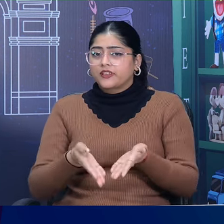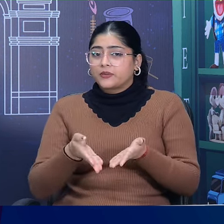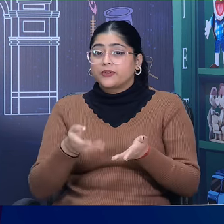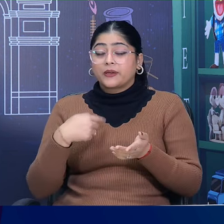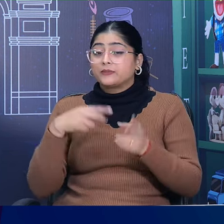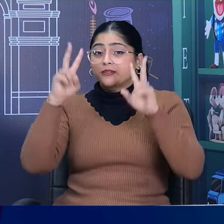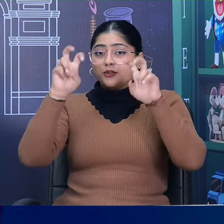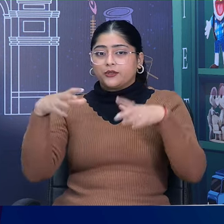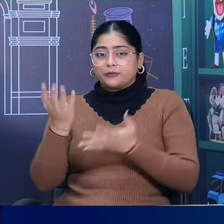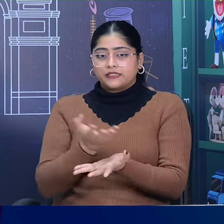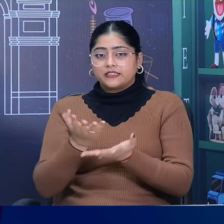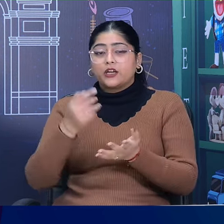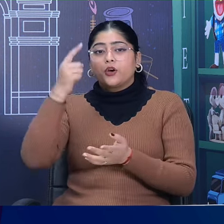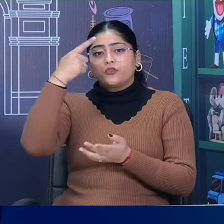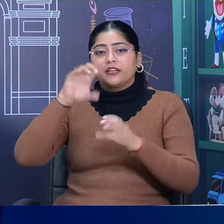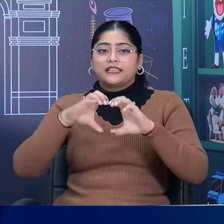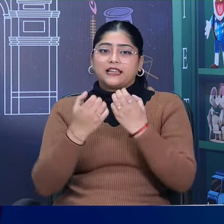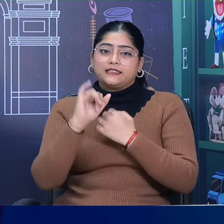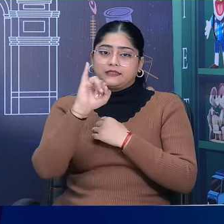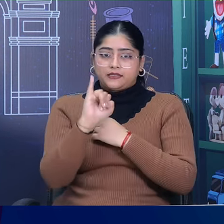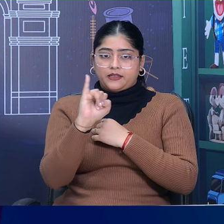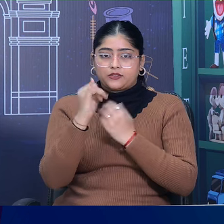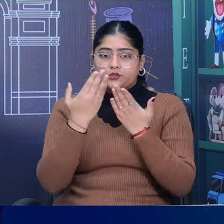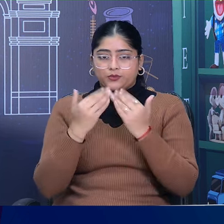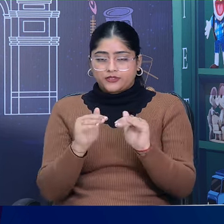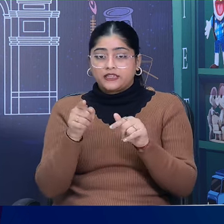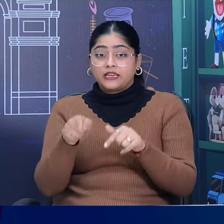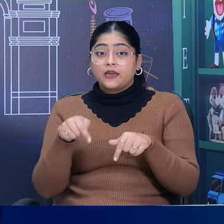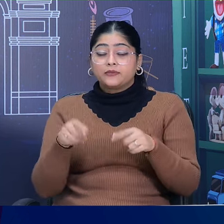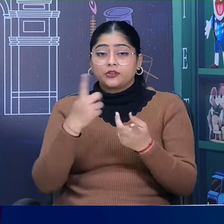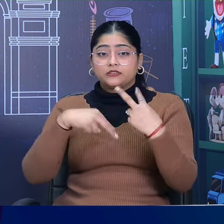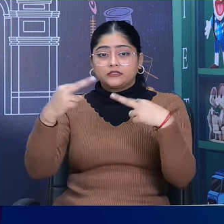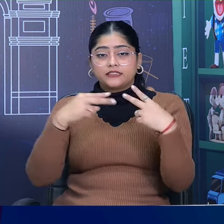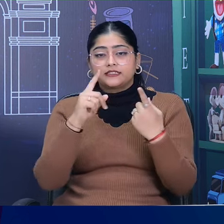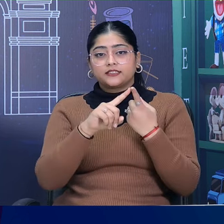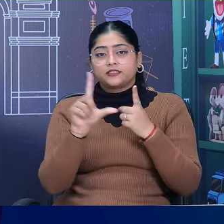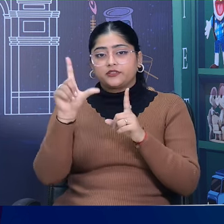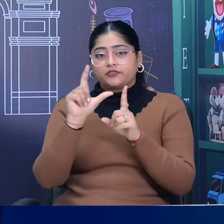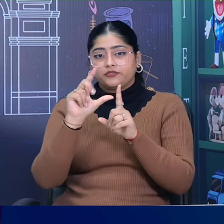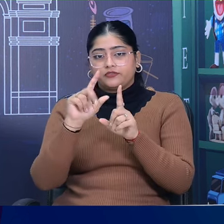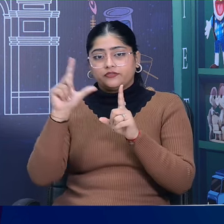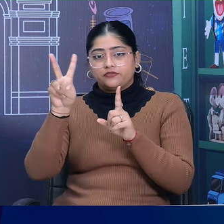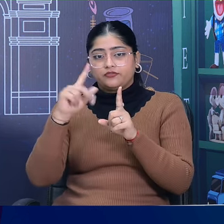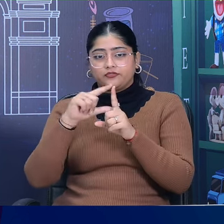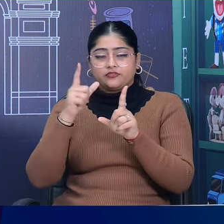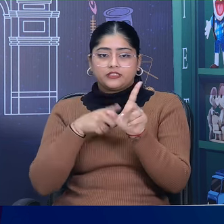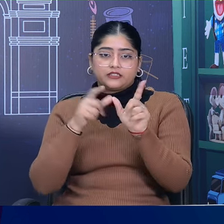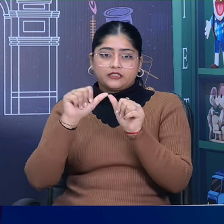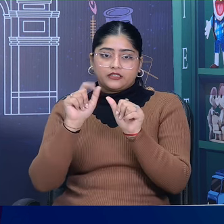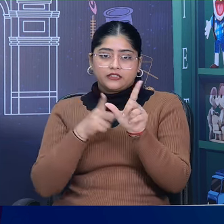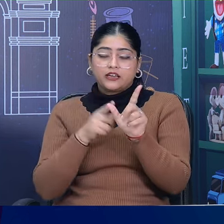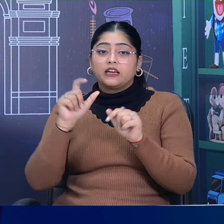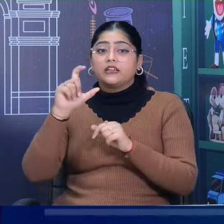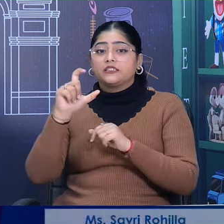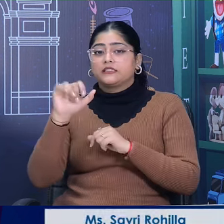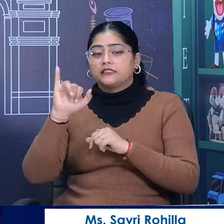सत्र कक्षा छह के बच्चों के लिए आप हमें देख रहे हैं ई विद्या चैनल नंबर छह पर और इसके साथ हमारे ऑफिशियल youtube1